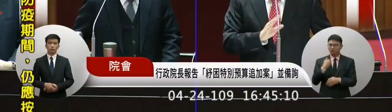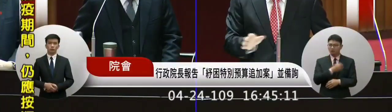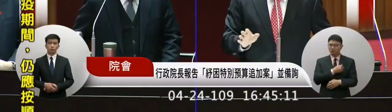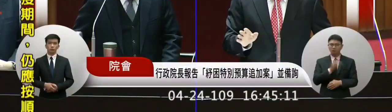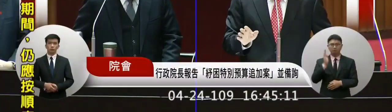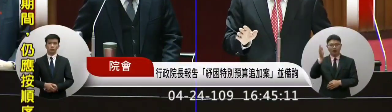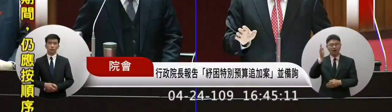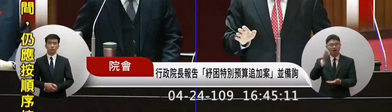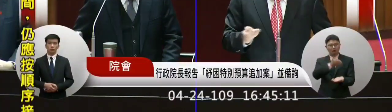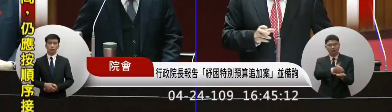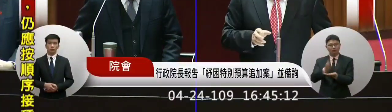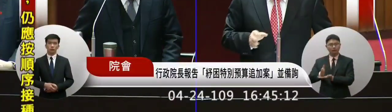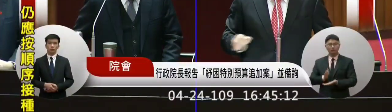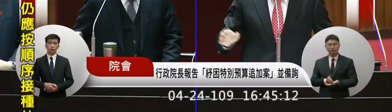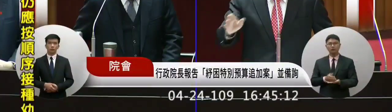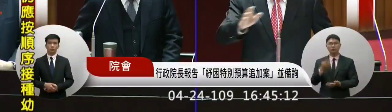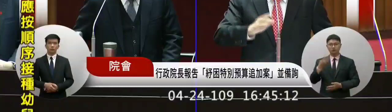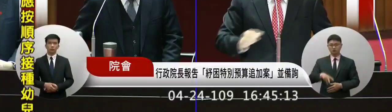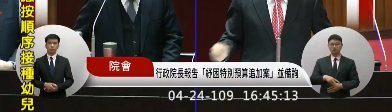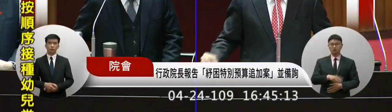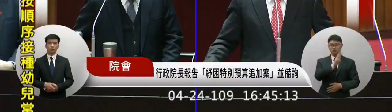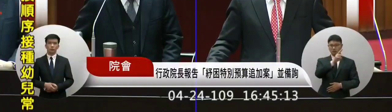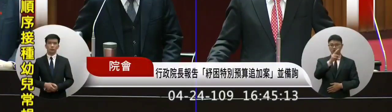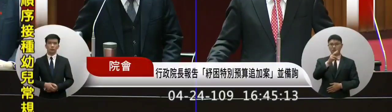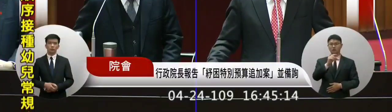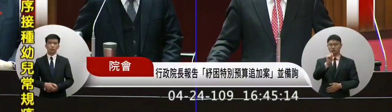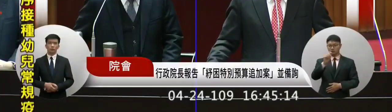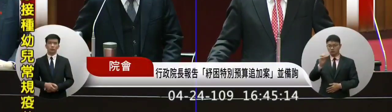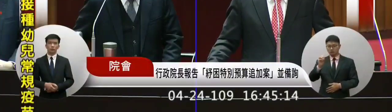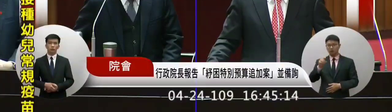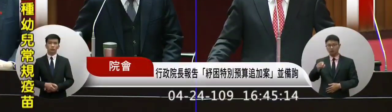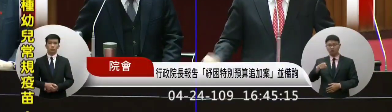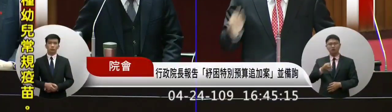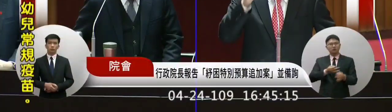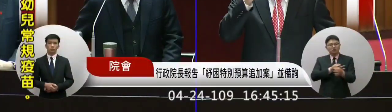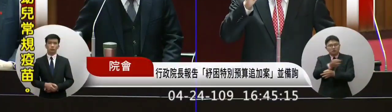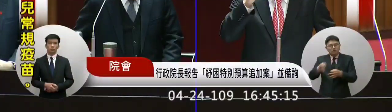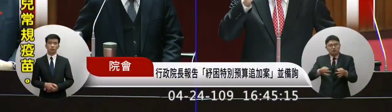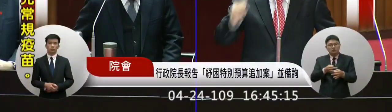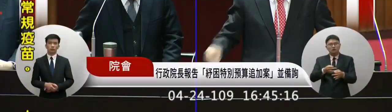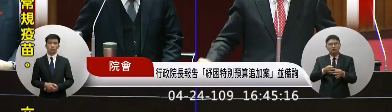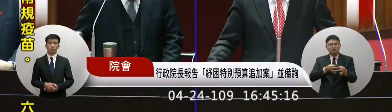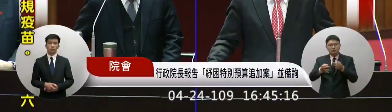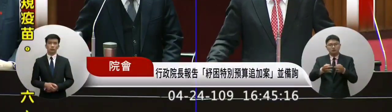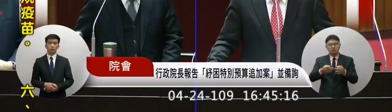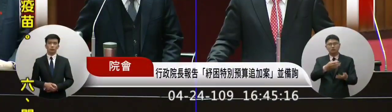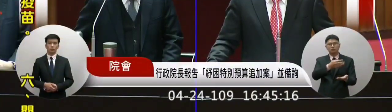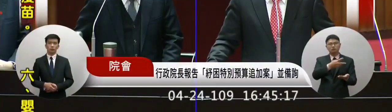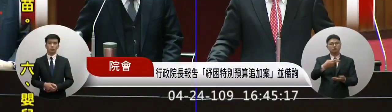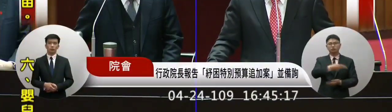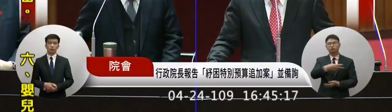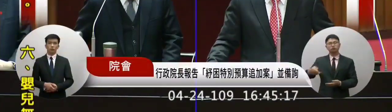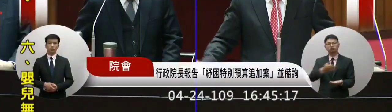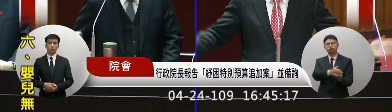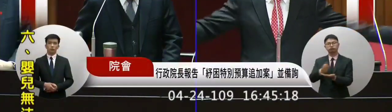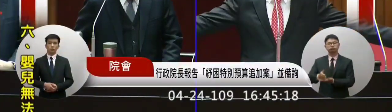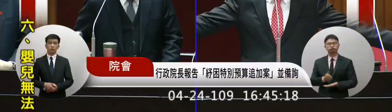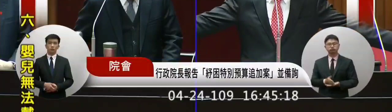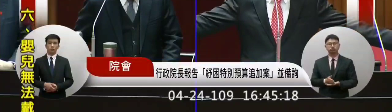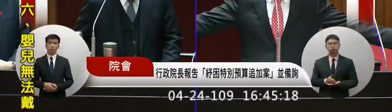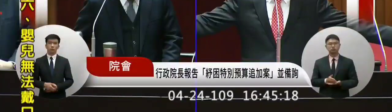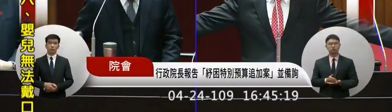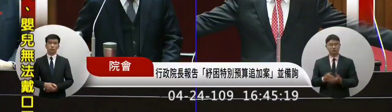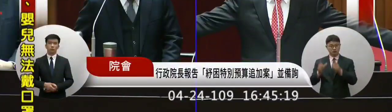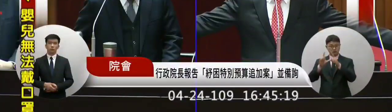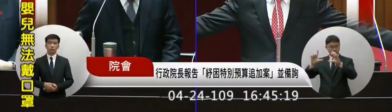甚至 WTO 也有逆全球化，成为啊全世界可能